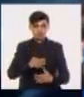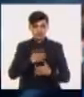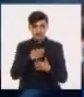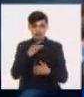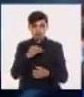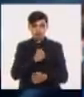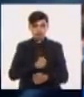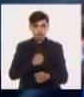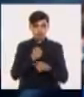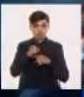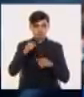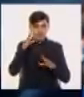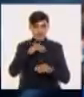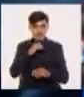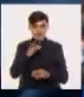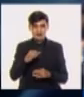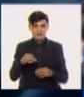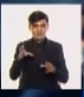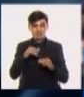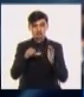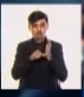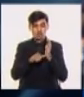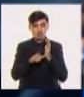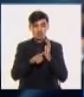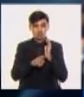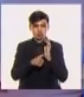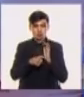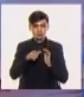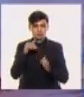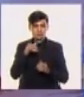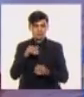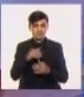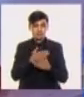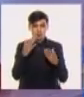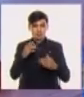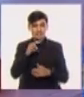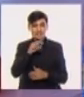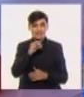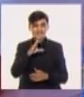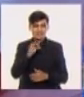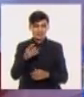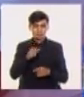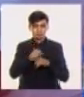тотальное зло, разгромил более 600 дивизий врага, уничтожил